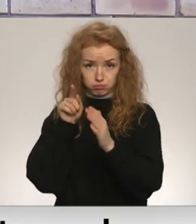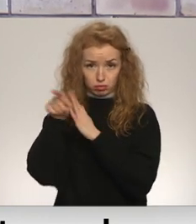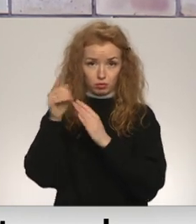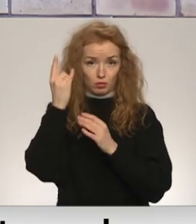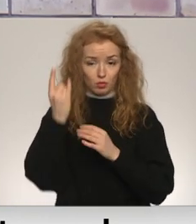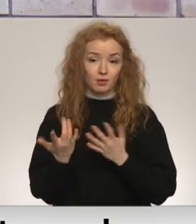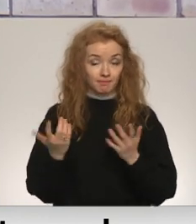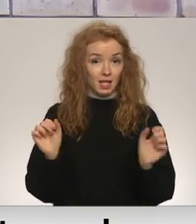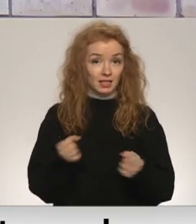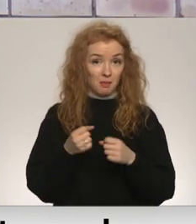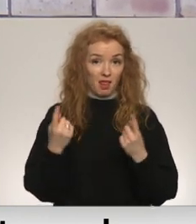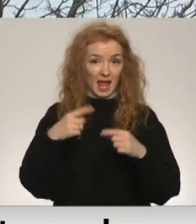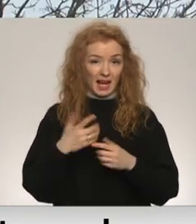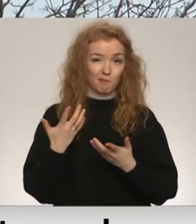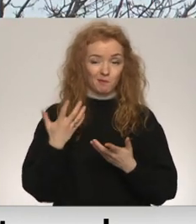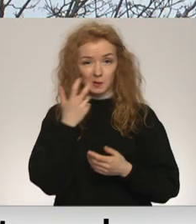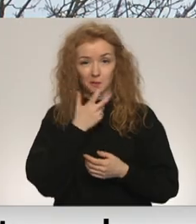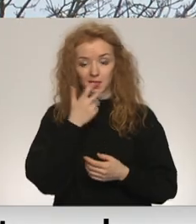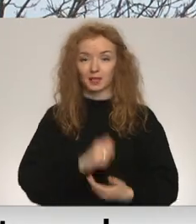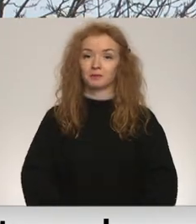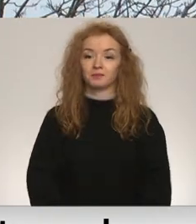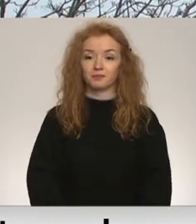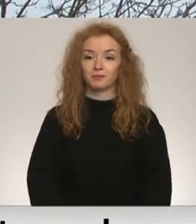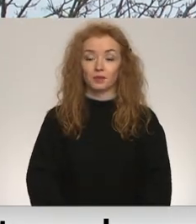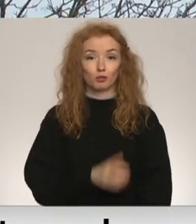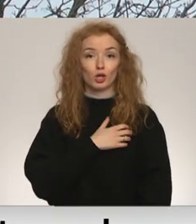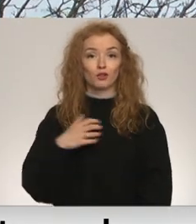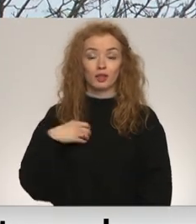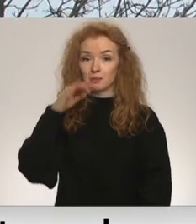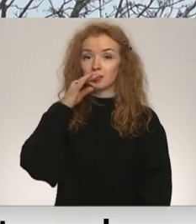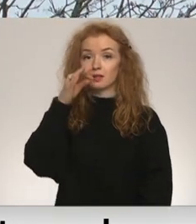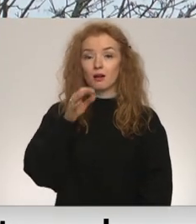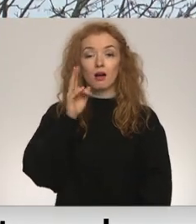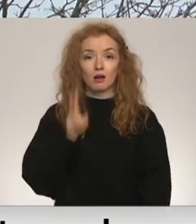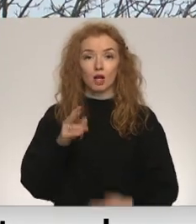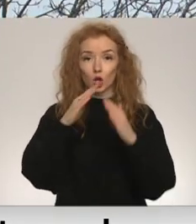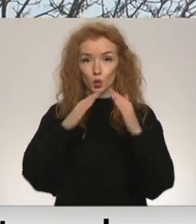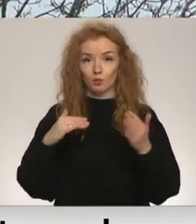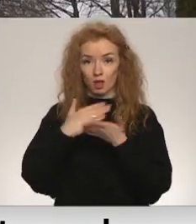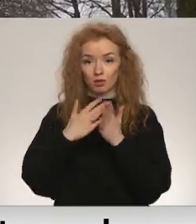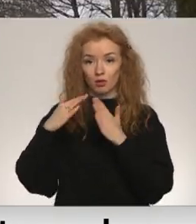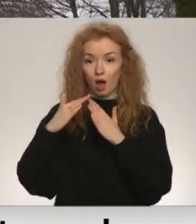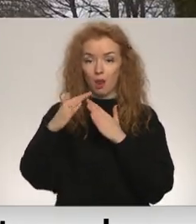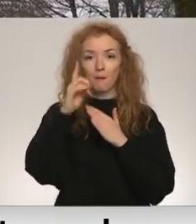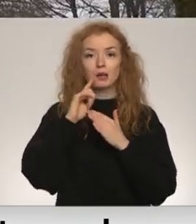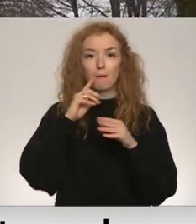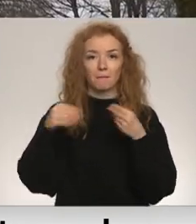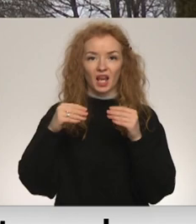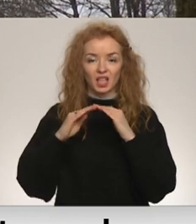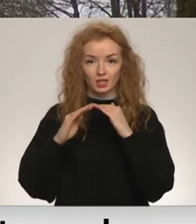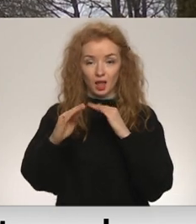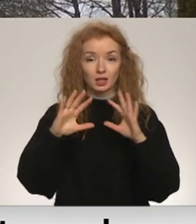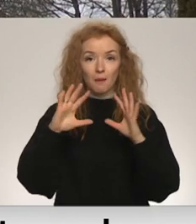Ziemas laikā diez kas nav. Kā skaidro pašvaldībā, vēja nopostītajā jumta daļā esot uzklāts brezents, bet kaut